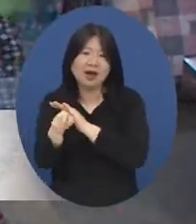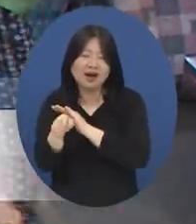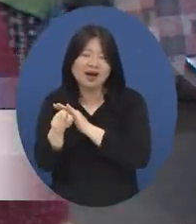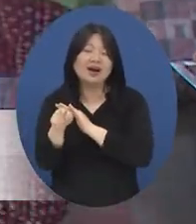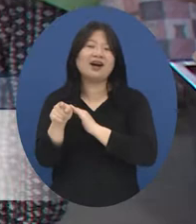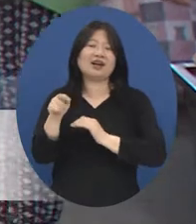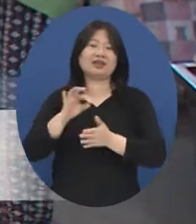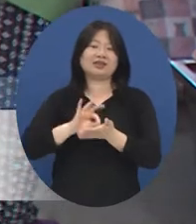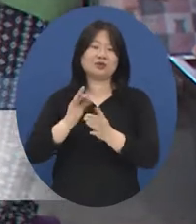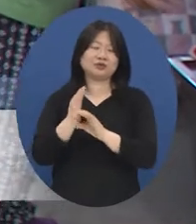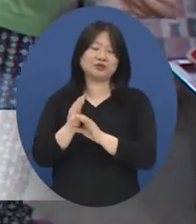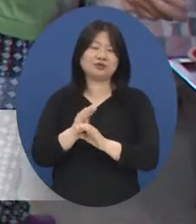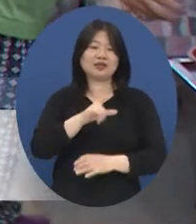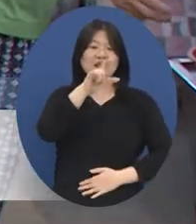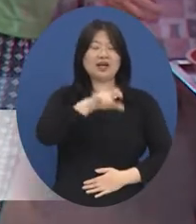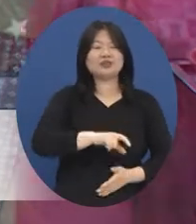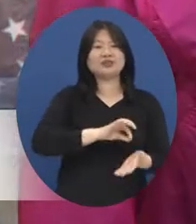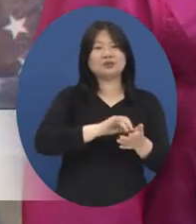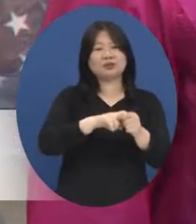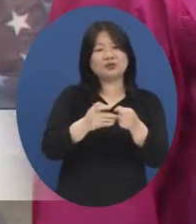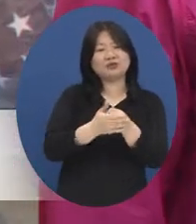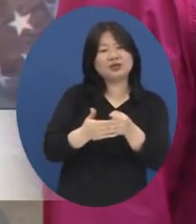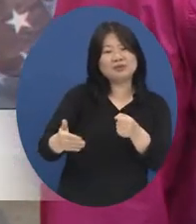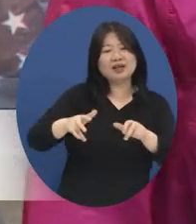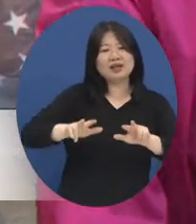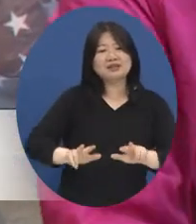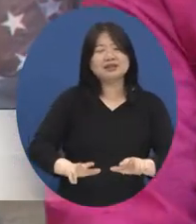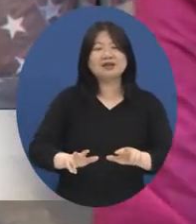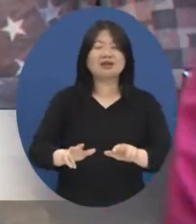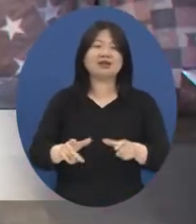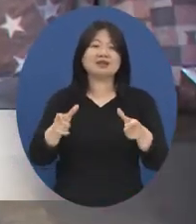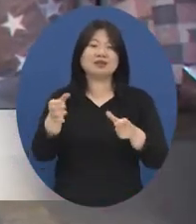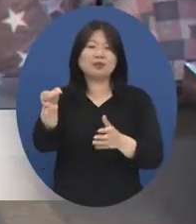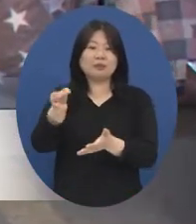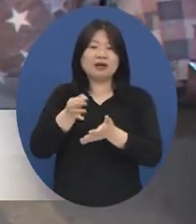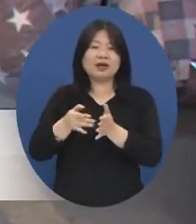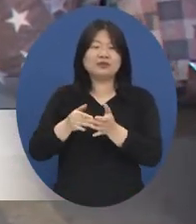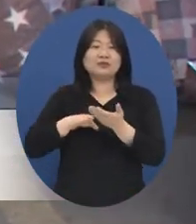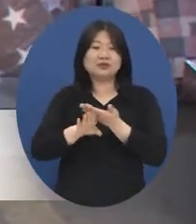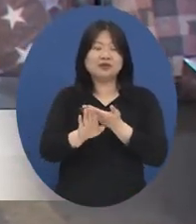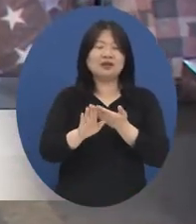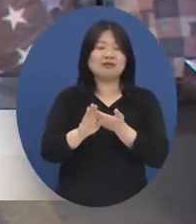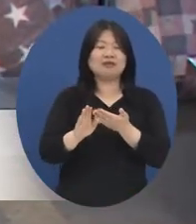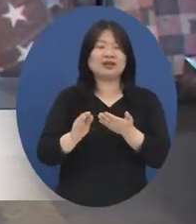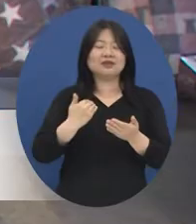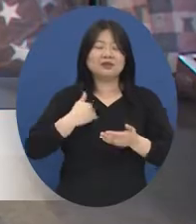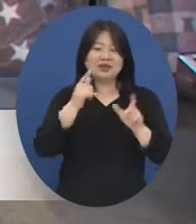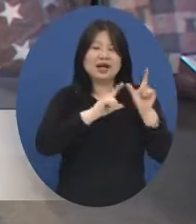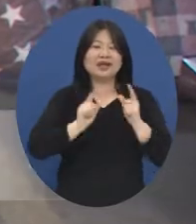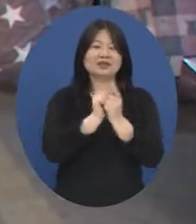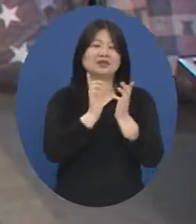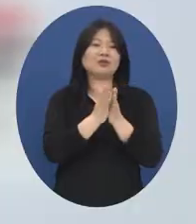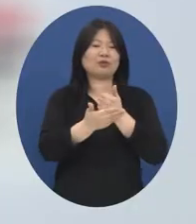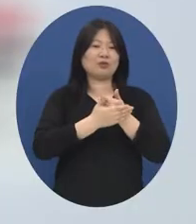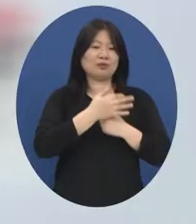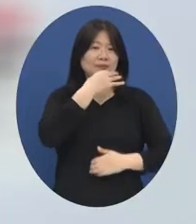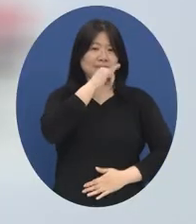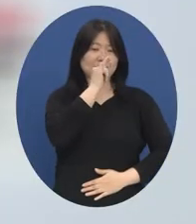오게 되었습니다. 카드 쓰려고요. 근데 막상 이제 받고 나니까 저희 생활에 이렇게 실제적으로 도움이